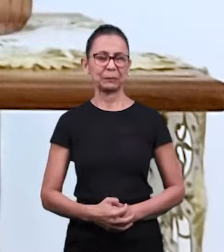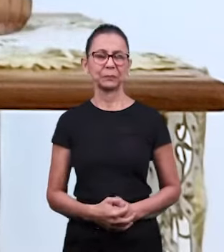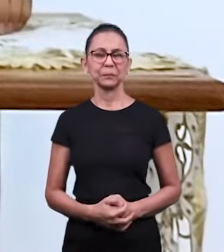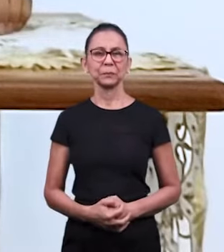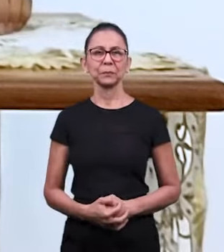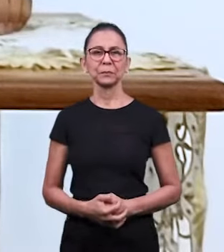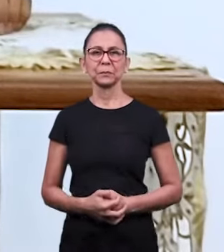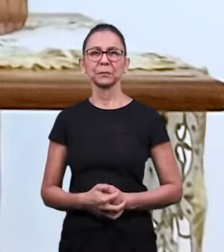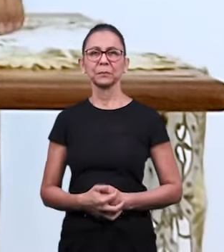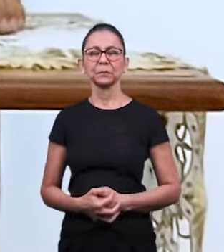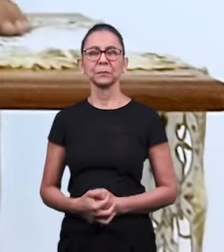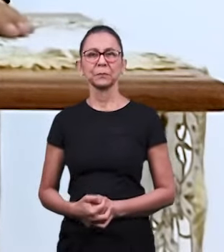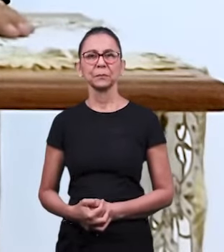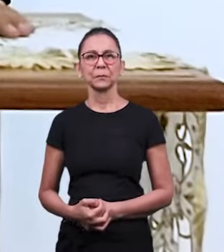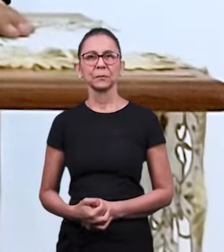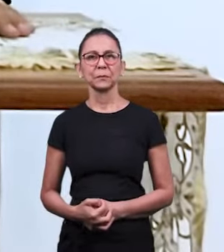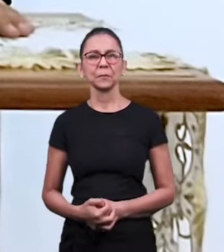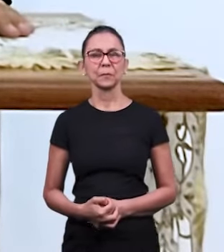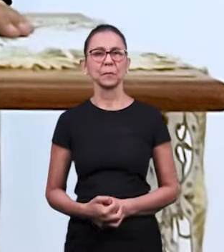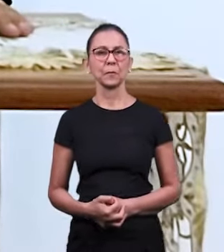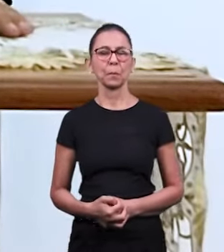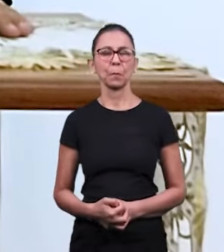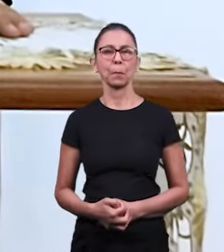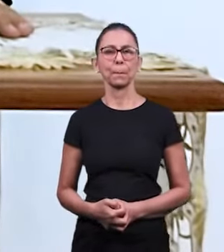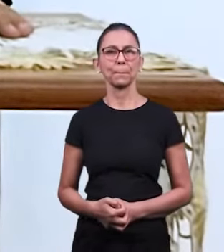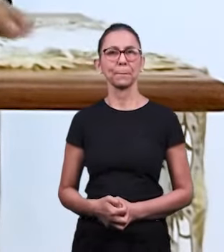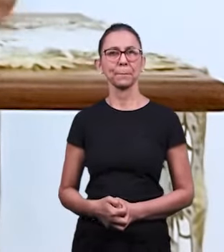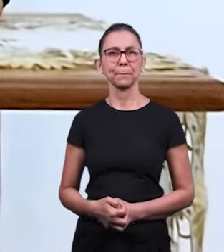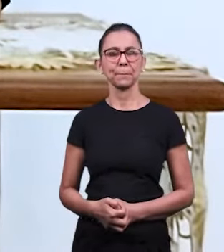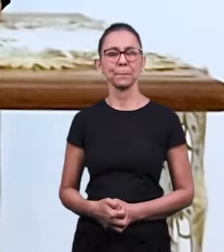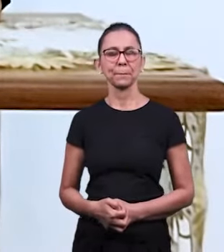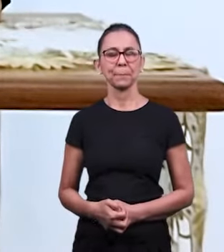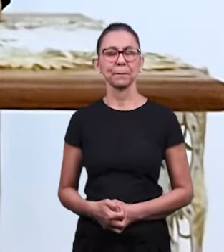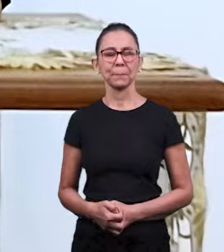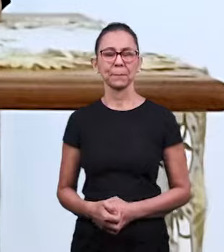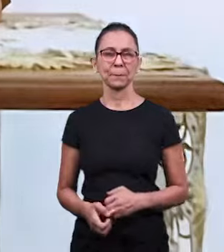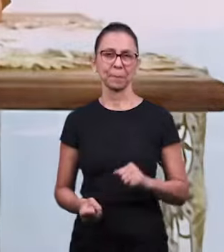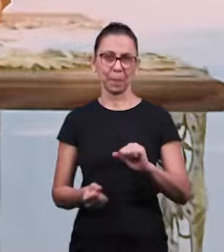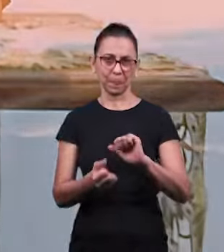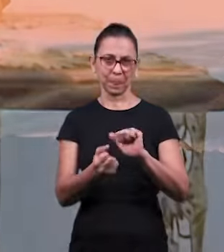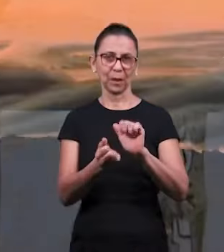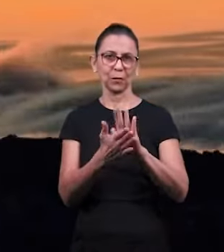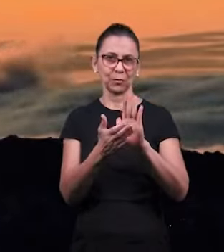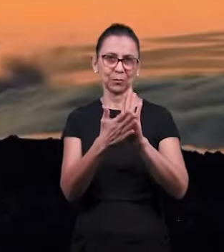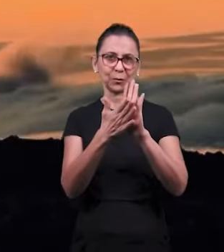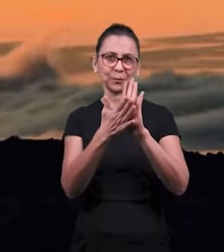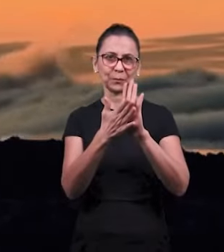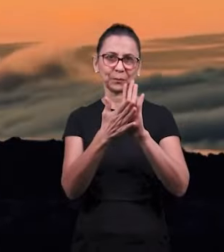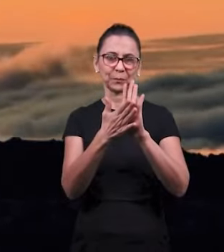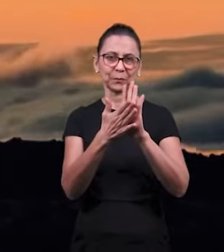будет прославлено имя Господне. Мы сейчас споем еще один псалом. Поклонение Богу.